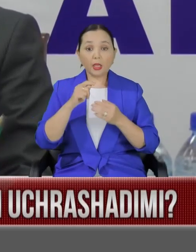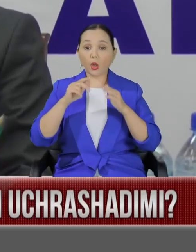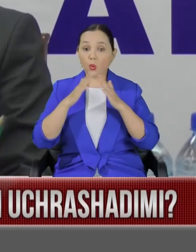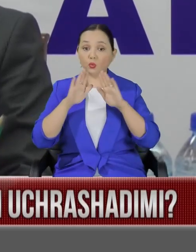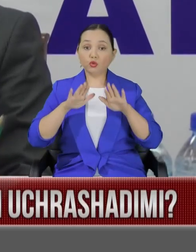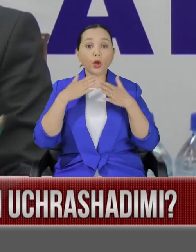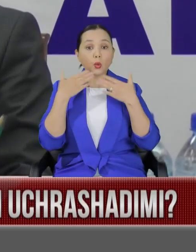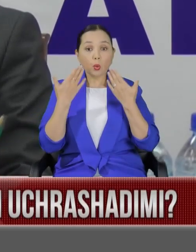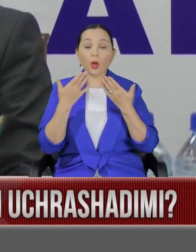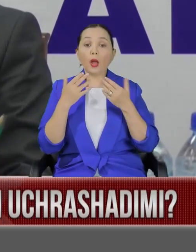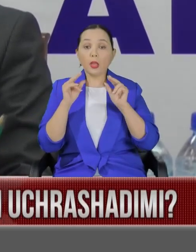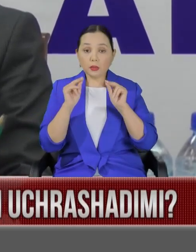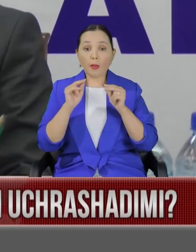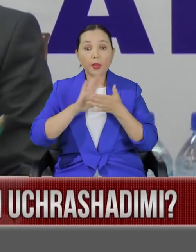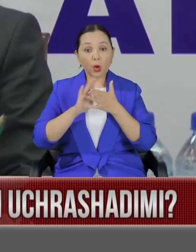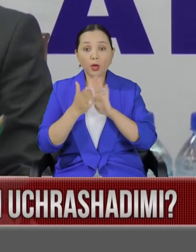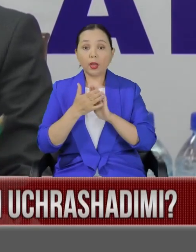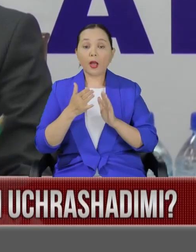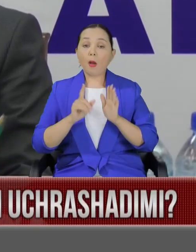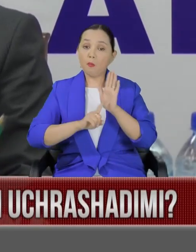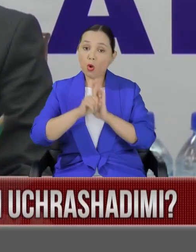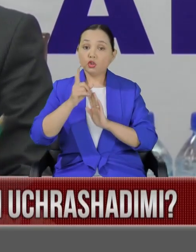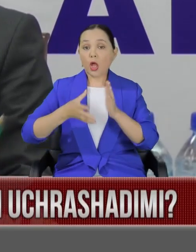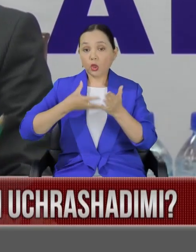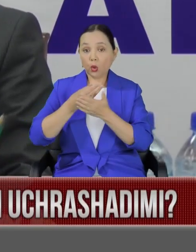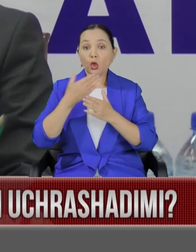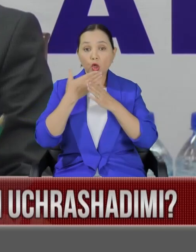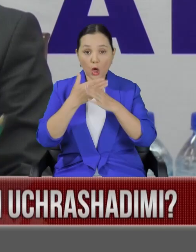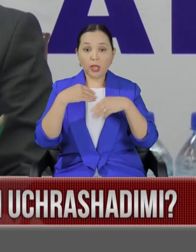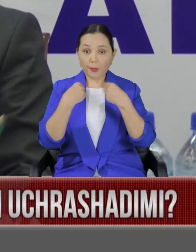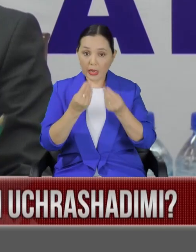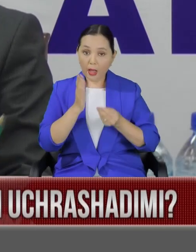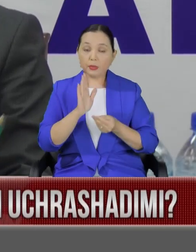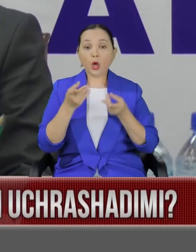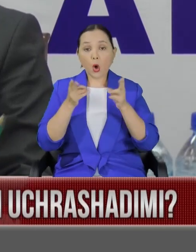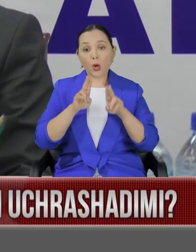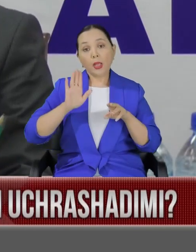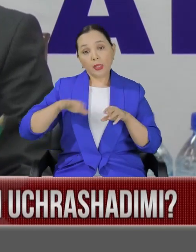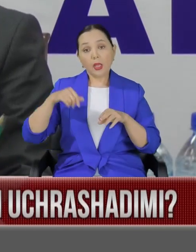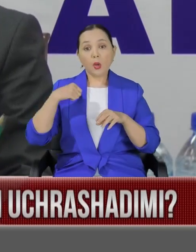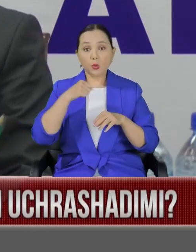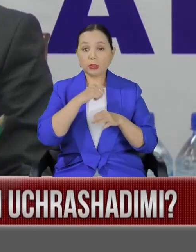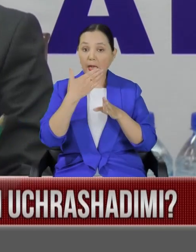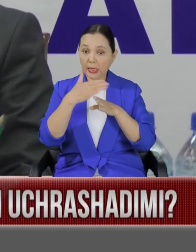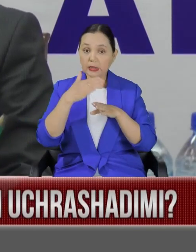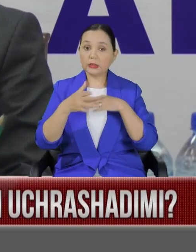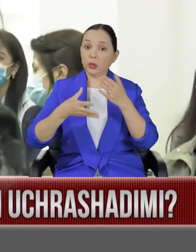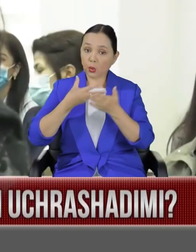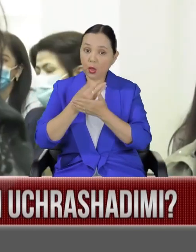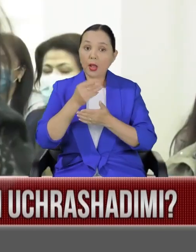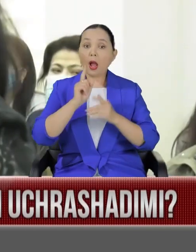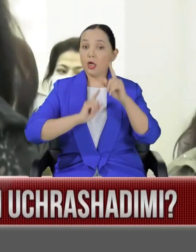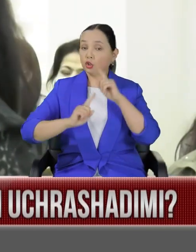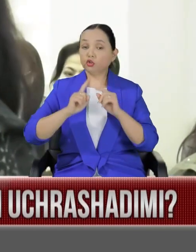tabiiy hol. Mayli boshlang'ich to'lovga yordam qilamizda, qolgani kredit asosida bo'ladi. Matbuot